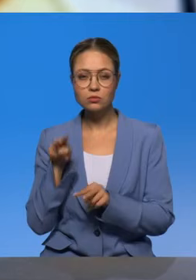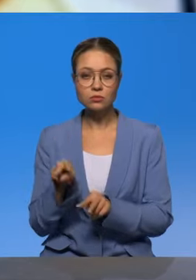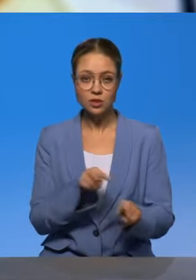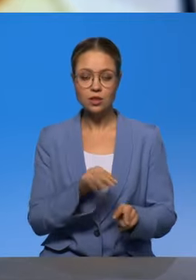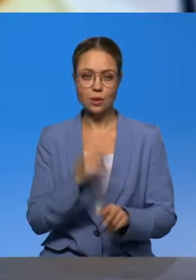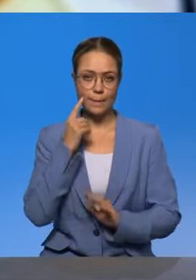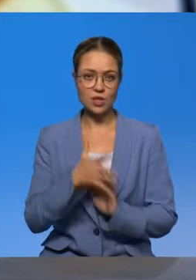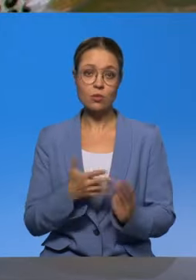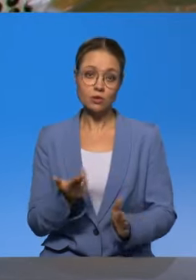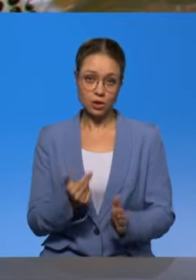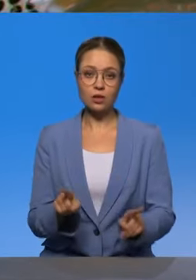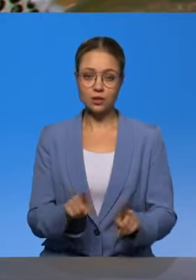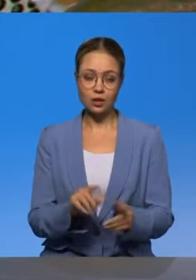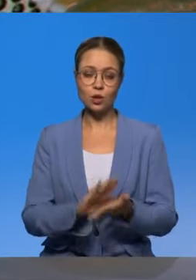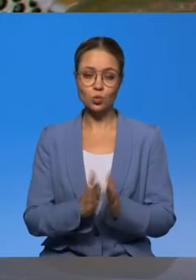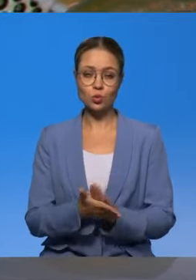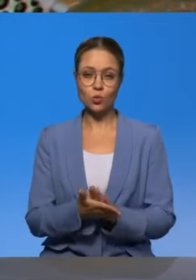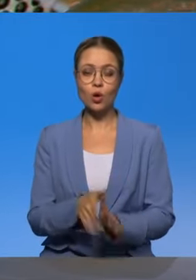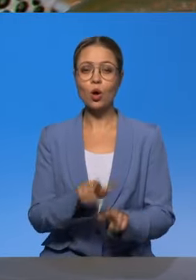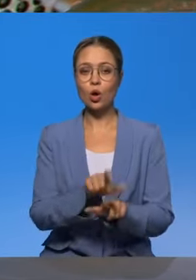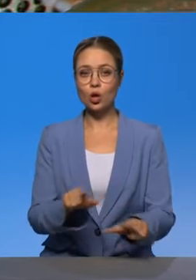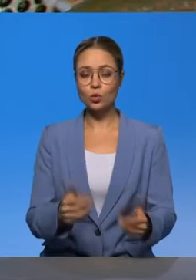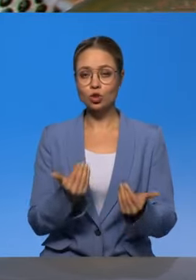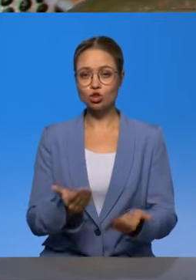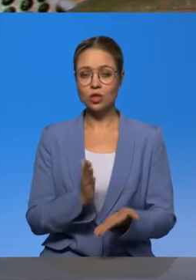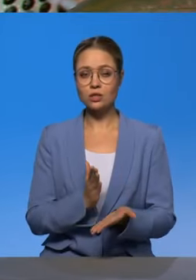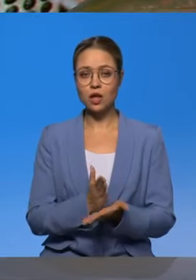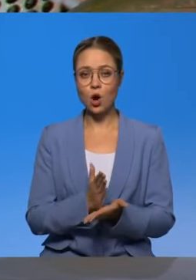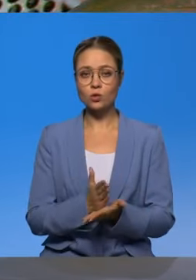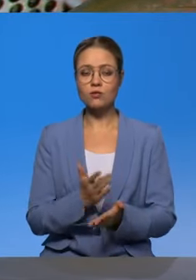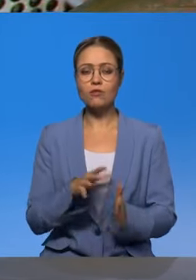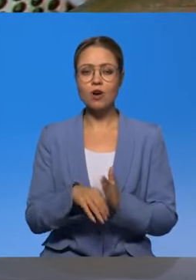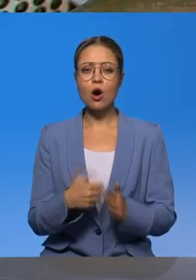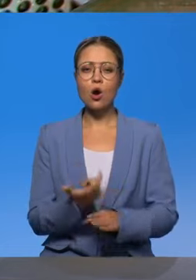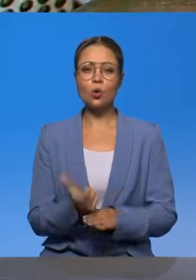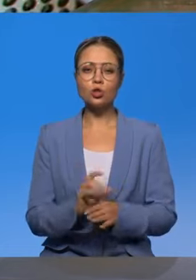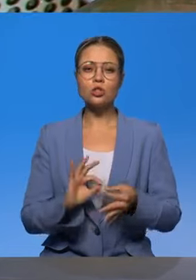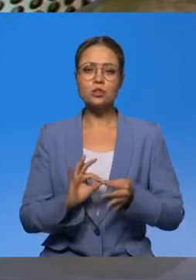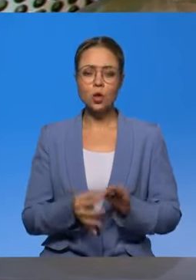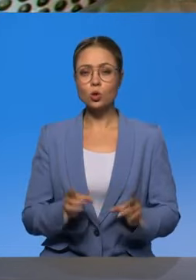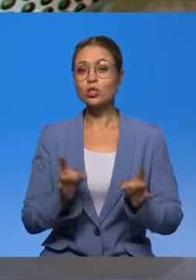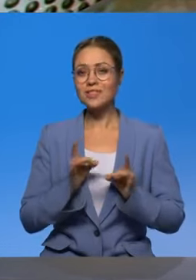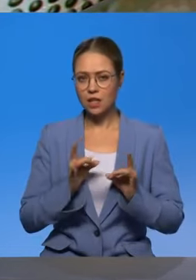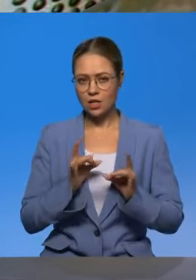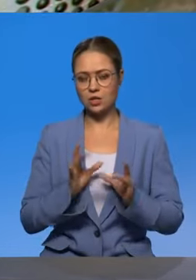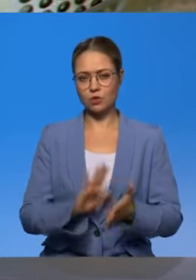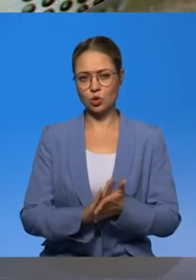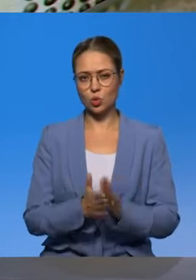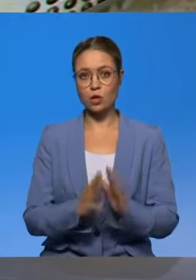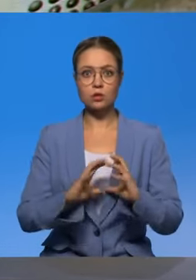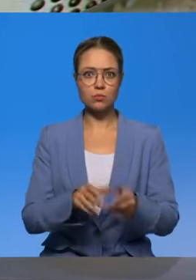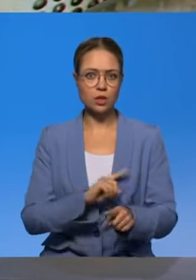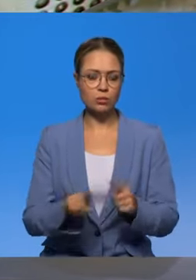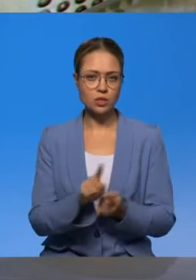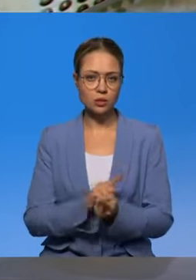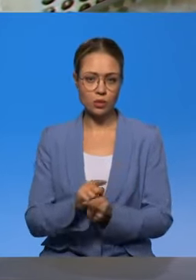ну да, такие условия, люди сейчас находятся в таких очень сложных стрессовых ситуациях иногда, быстро меняющемся мире, об этом мы тоже